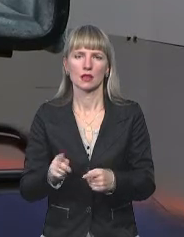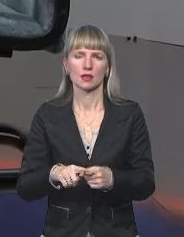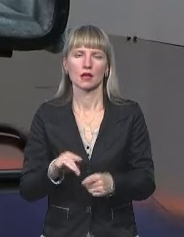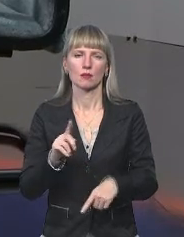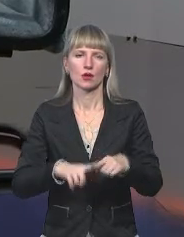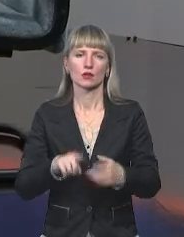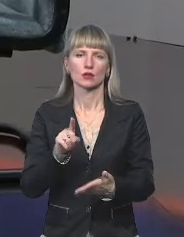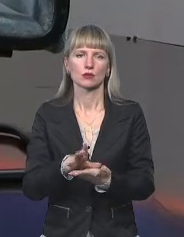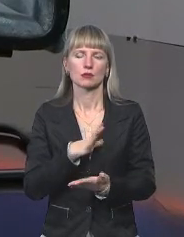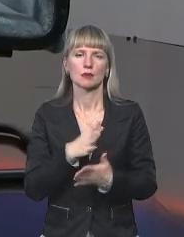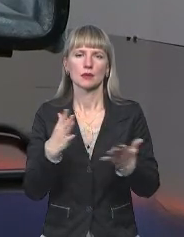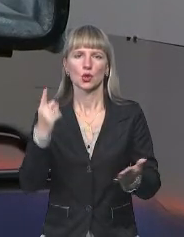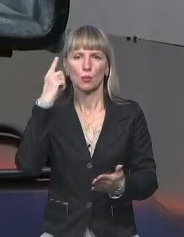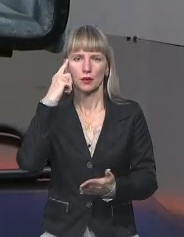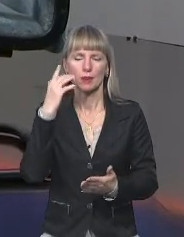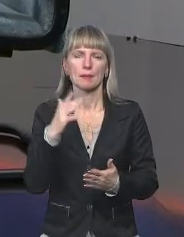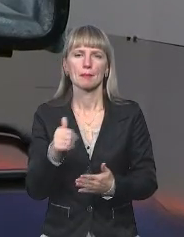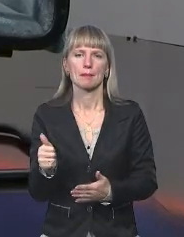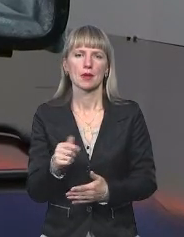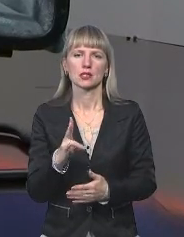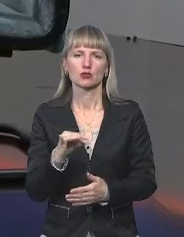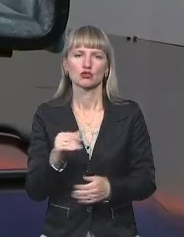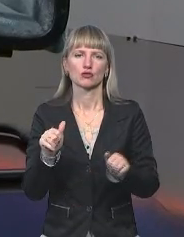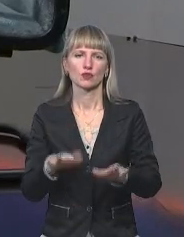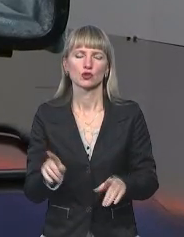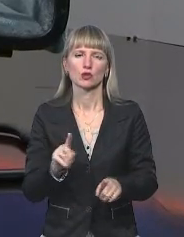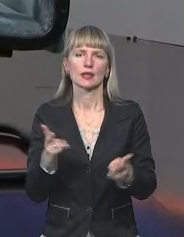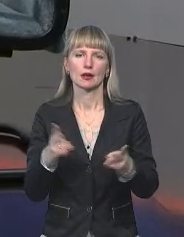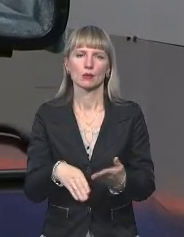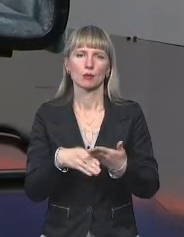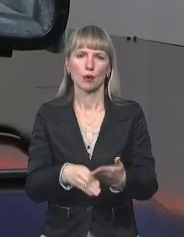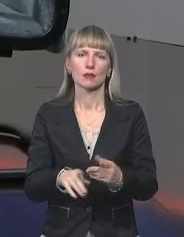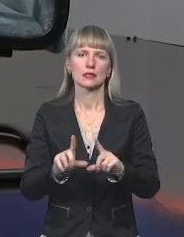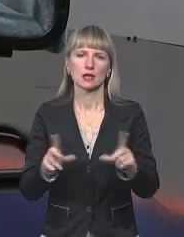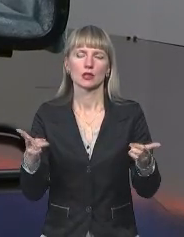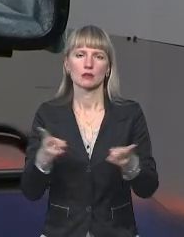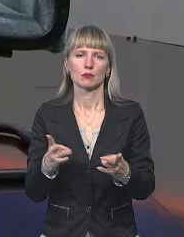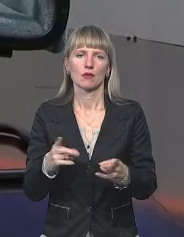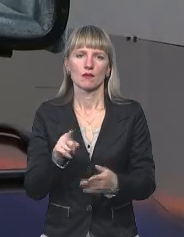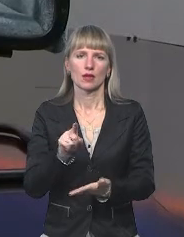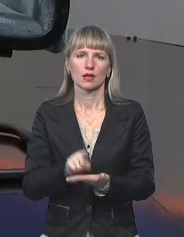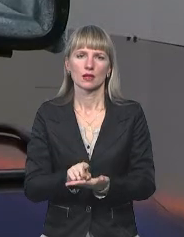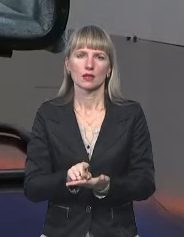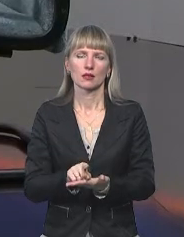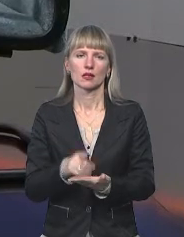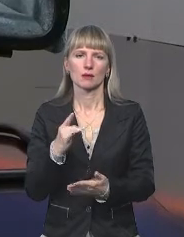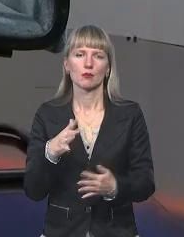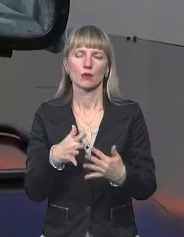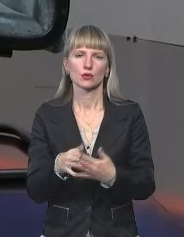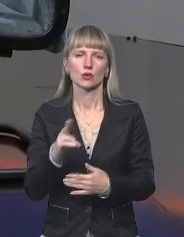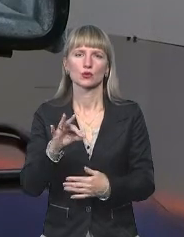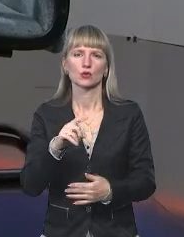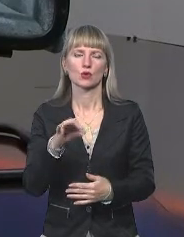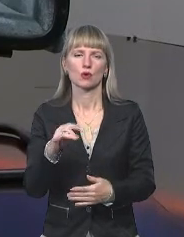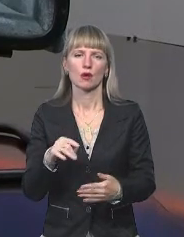батьки заклад. Повинні бути більш обізнаними. Перш ніж вирішити, що треба допомагати закладу, їм повинні там зайти на Прозоро,